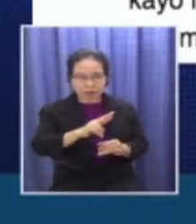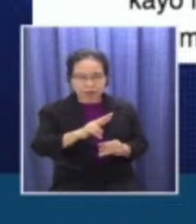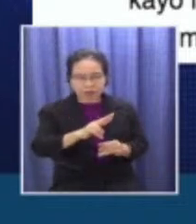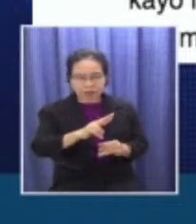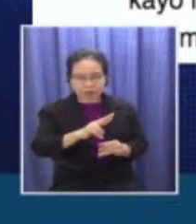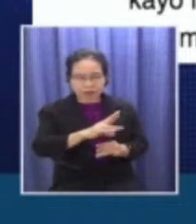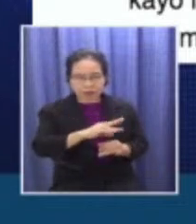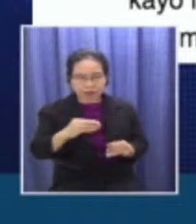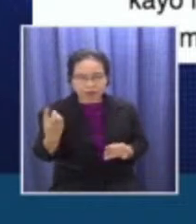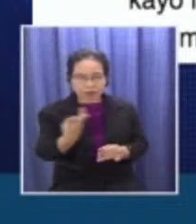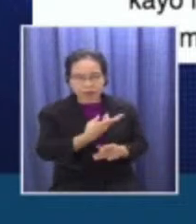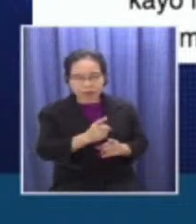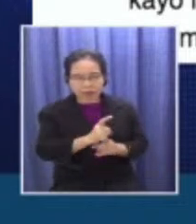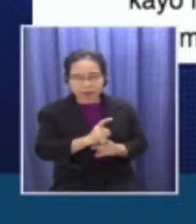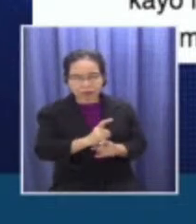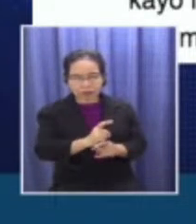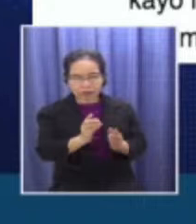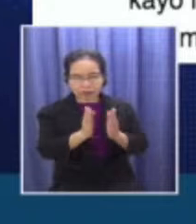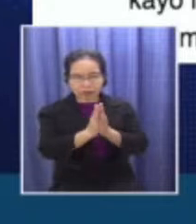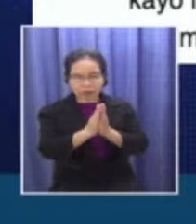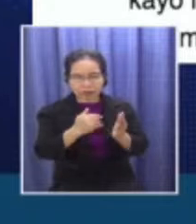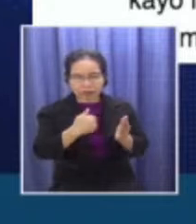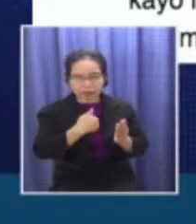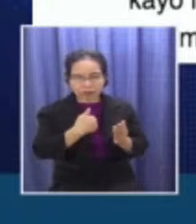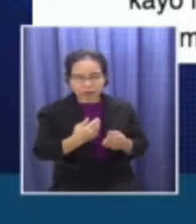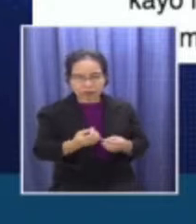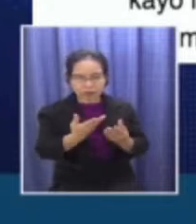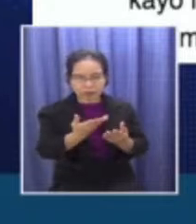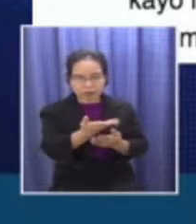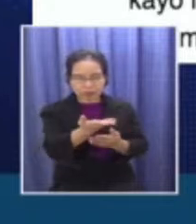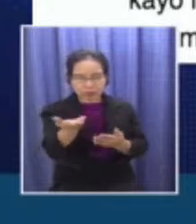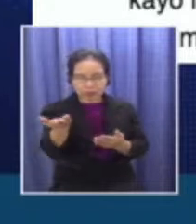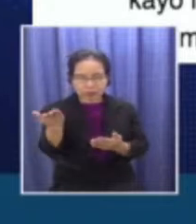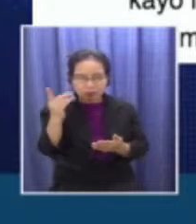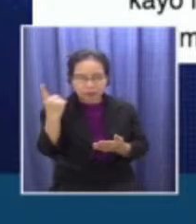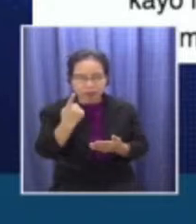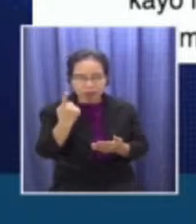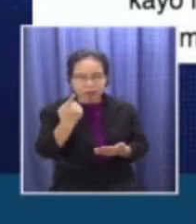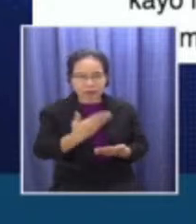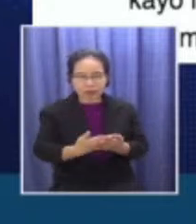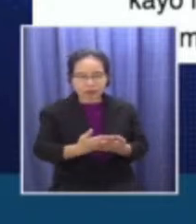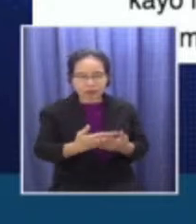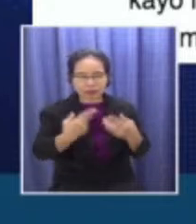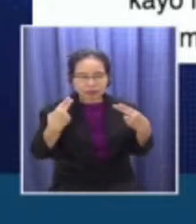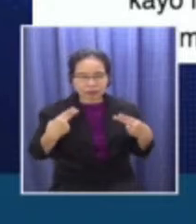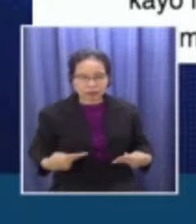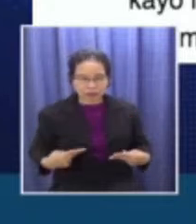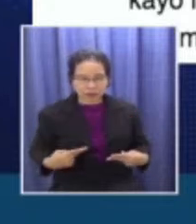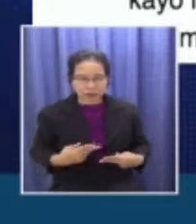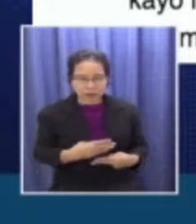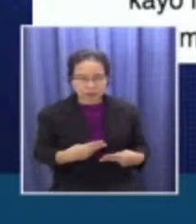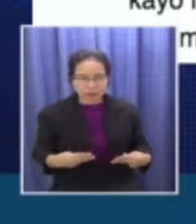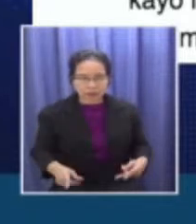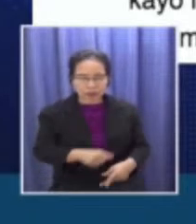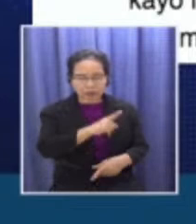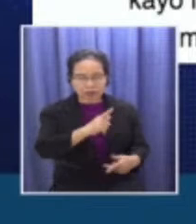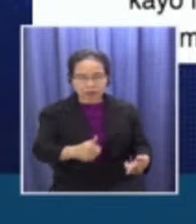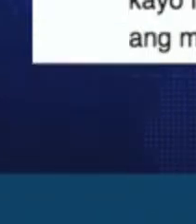na bodom nyansa pɛ ene ma ne no mafa gidi yehu no yakuna sedan ka Nyankopɔn brother Eli ne brother